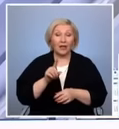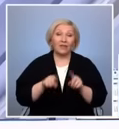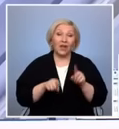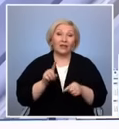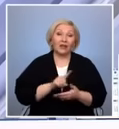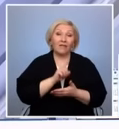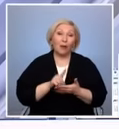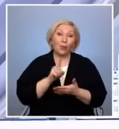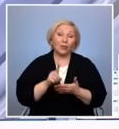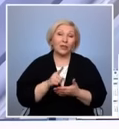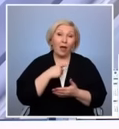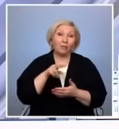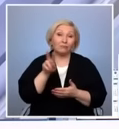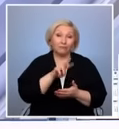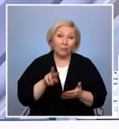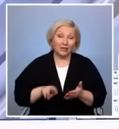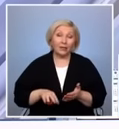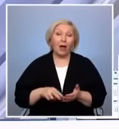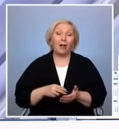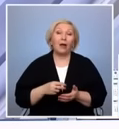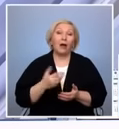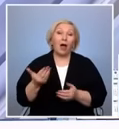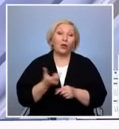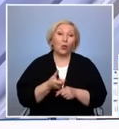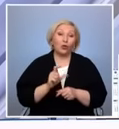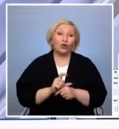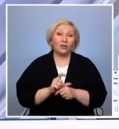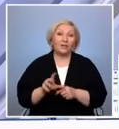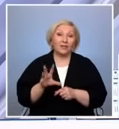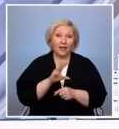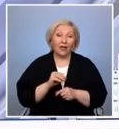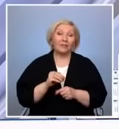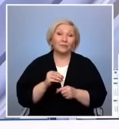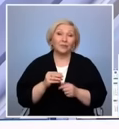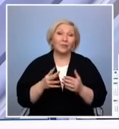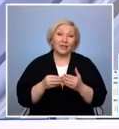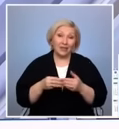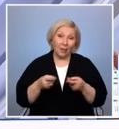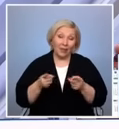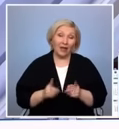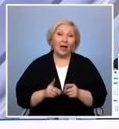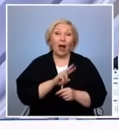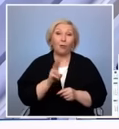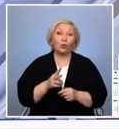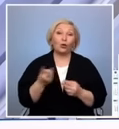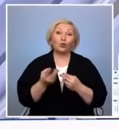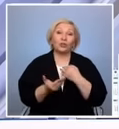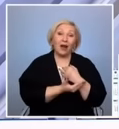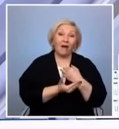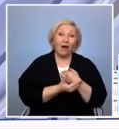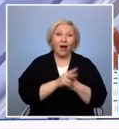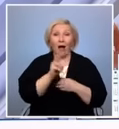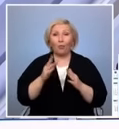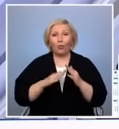буду работать где-то в другом месте». Конец цитаты. Но прозвучало это не просто туманно, а так, как если бы Хабиров